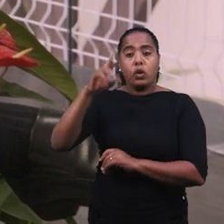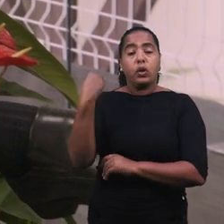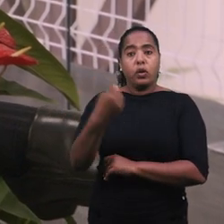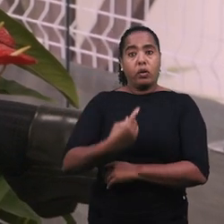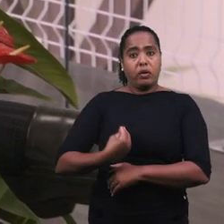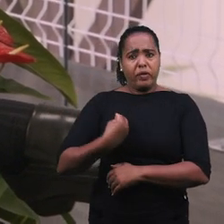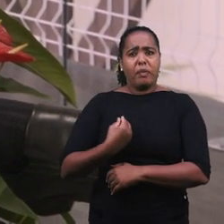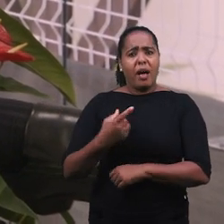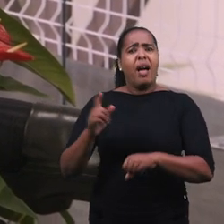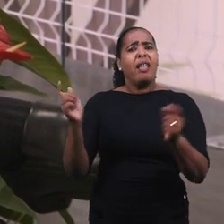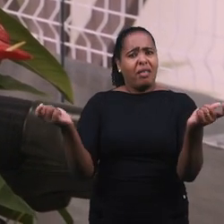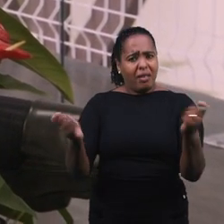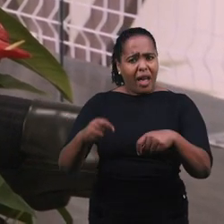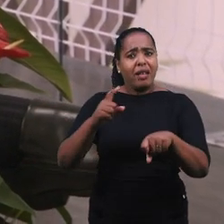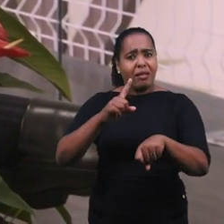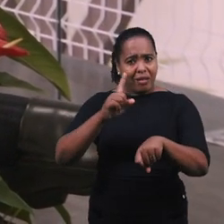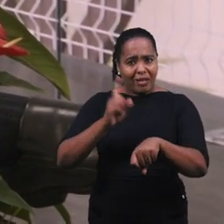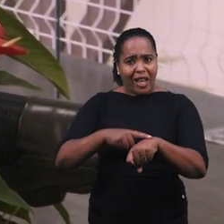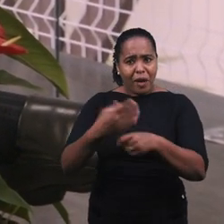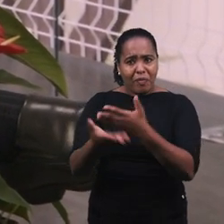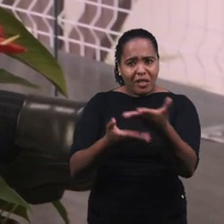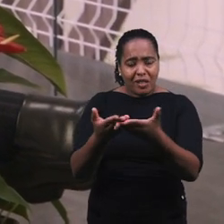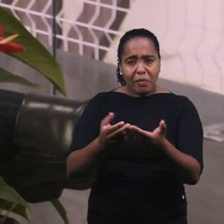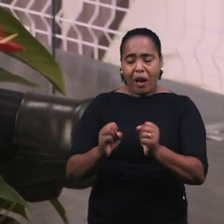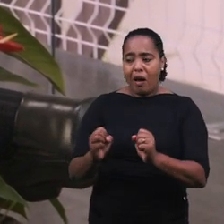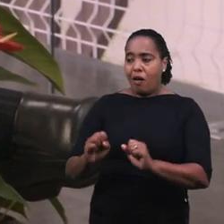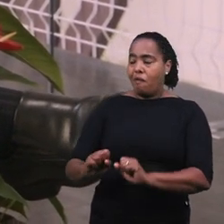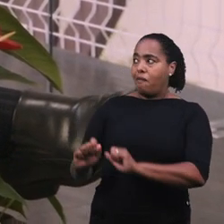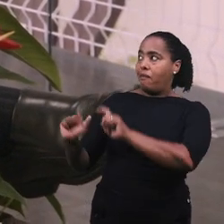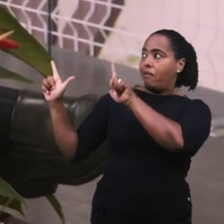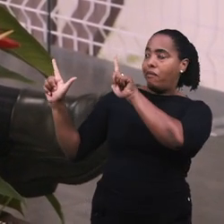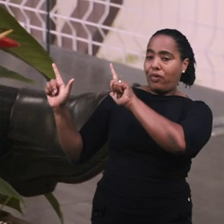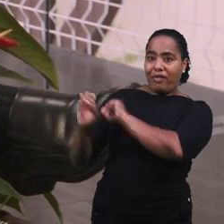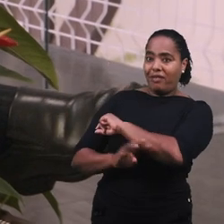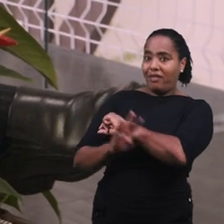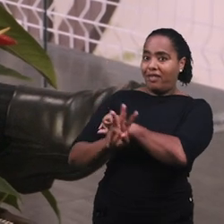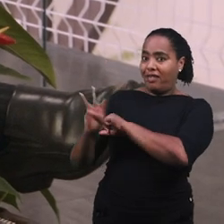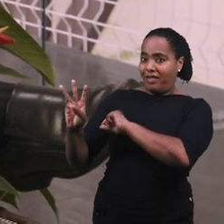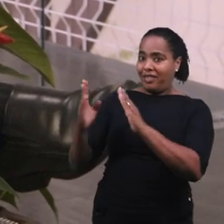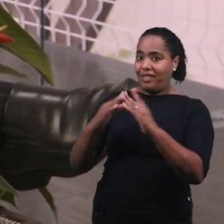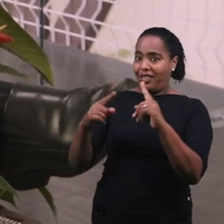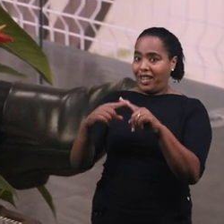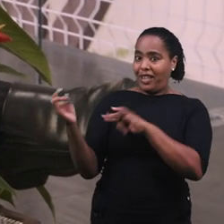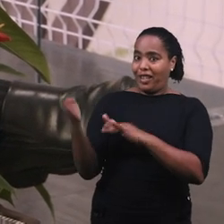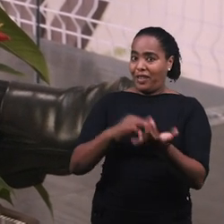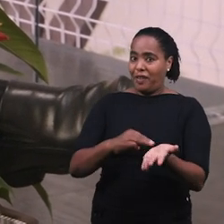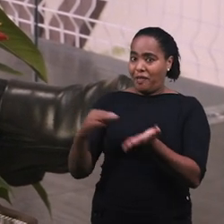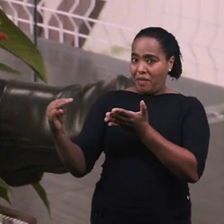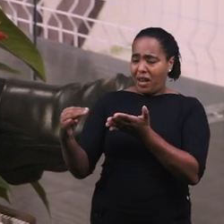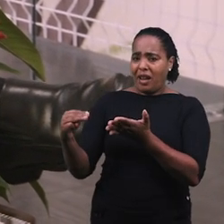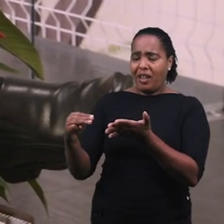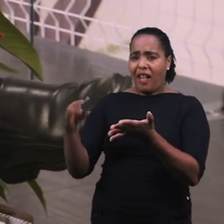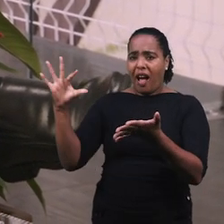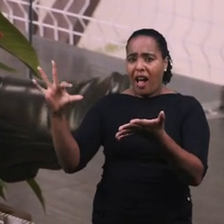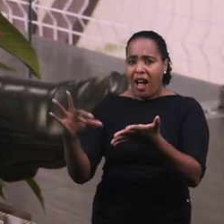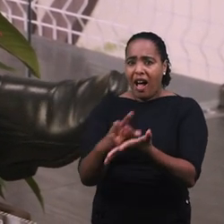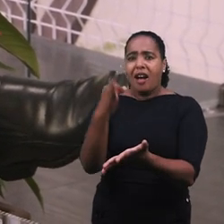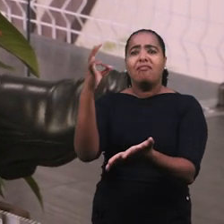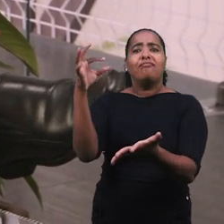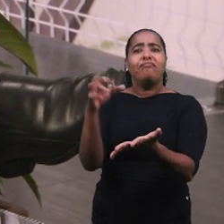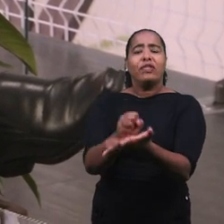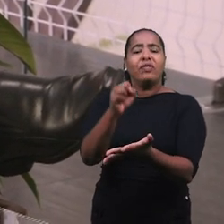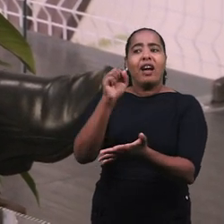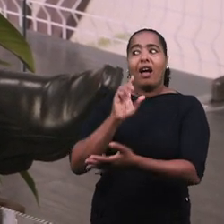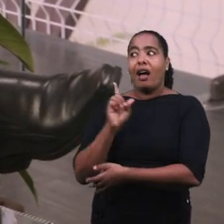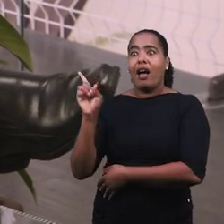dans laquelle nous vivons. Il est encore temps de participer. Il suffit d'accéder à l'adresse qui se trouve ici au